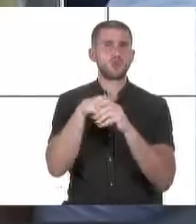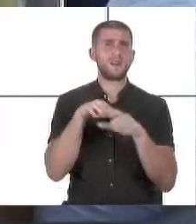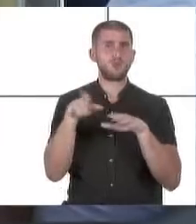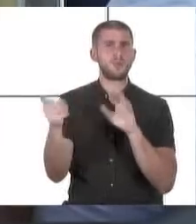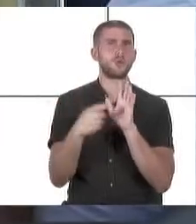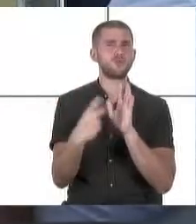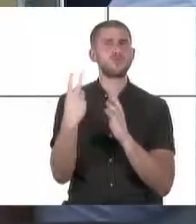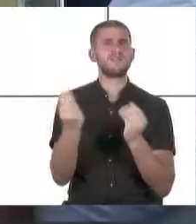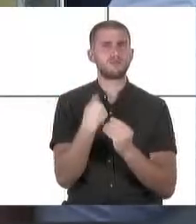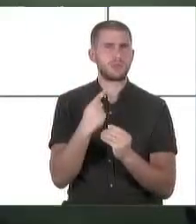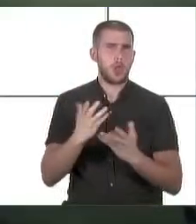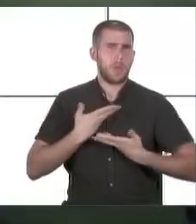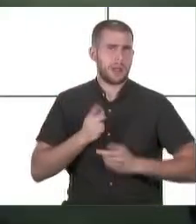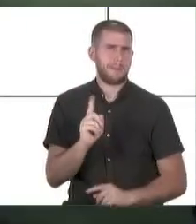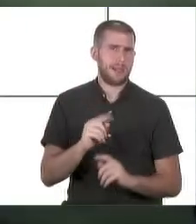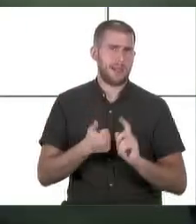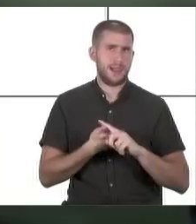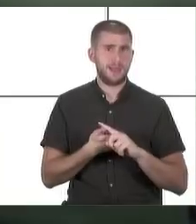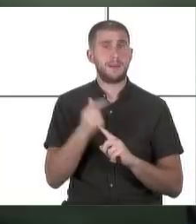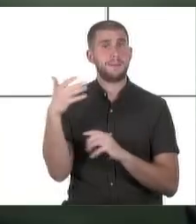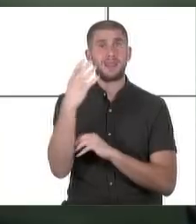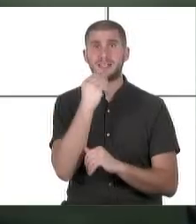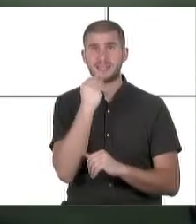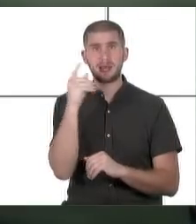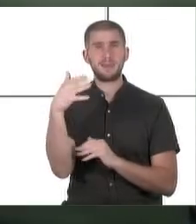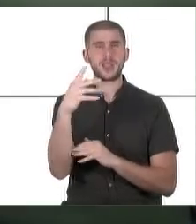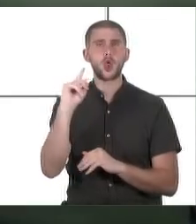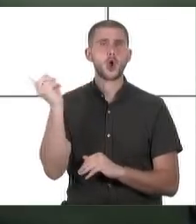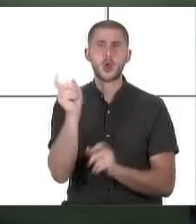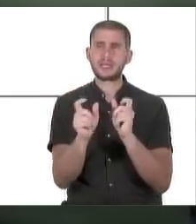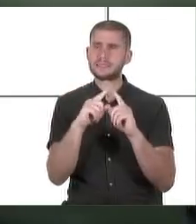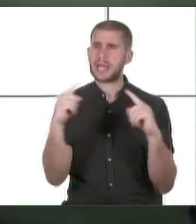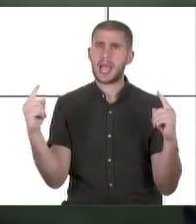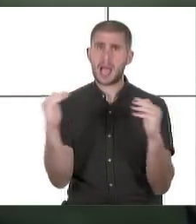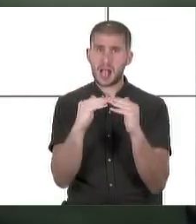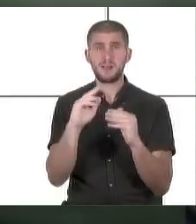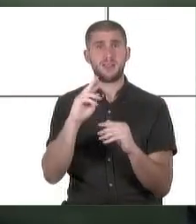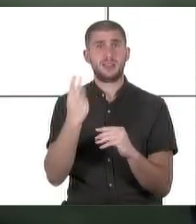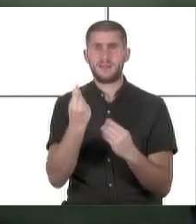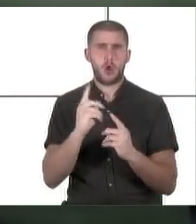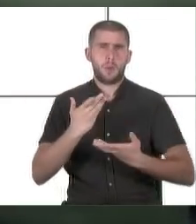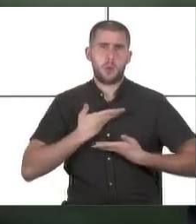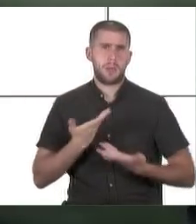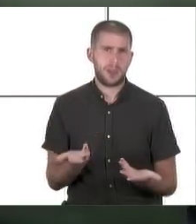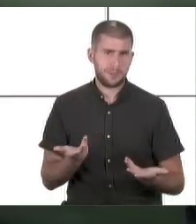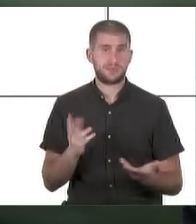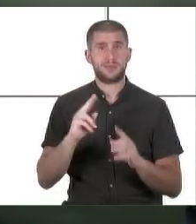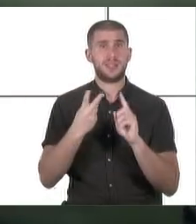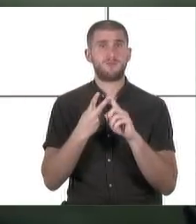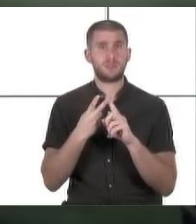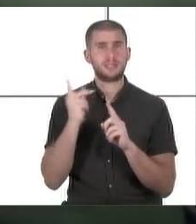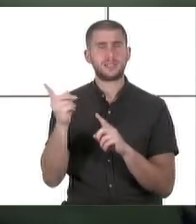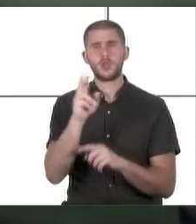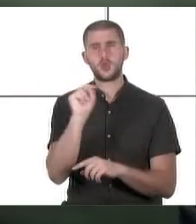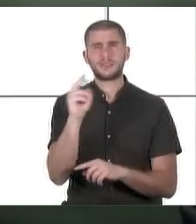שני דברים שאני לא יכול לקבל אותם. אחד, שמדינת ישראל היא מדינת כל אזרחיה, וזה דבר שהוא בלתי קביל. והדבר השני זה